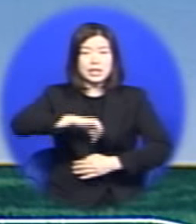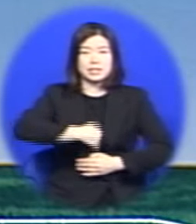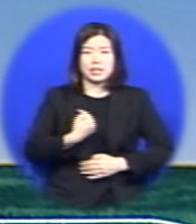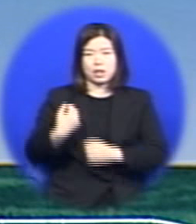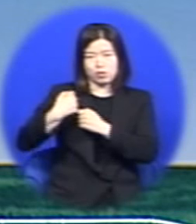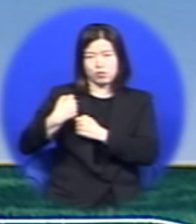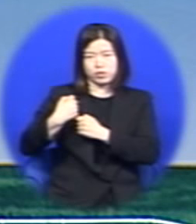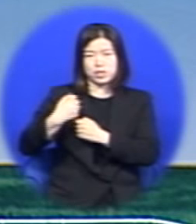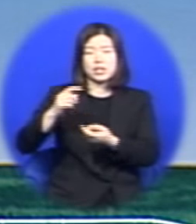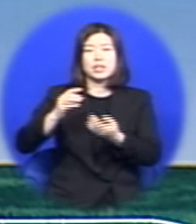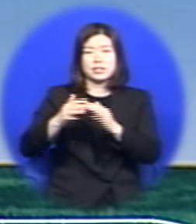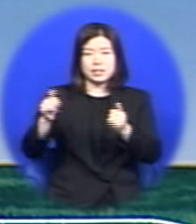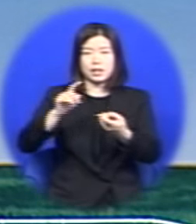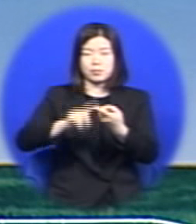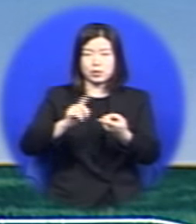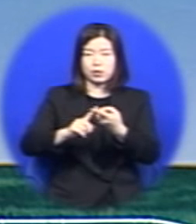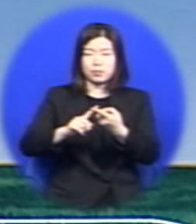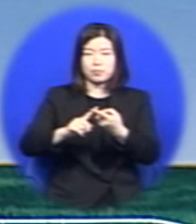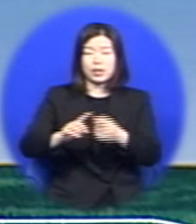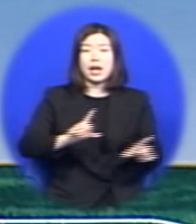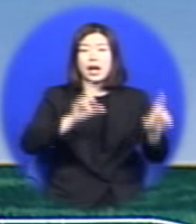행동하게 만들려는 것입니다.